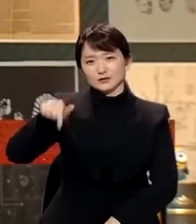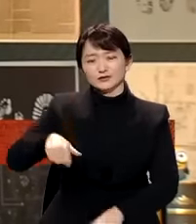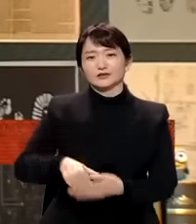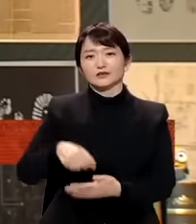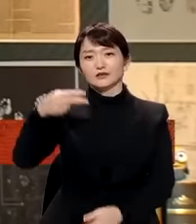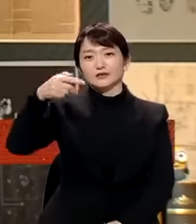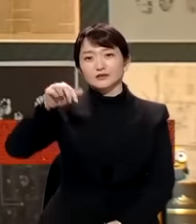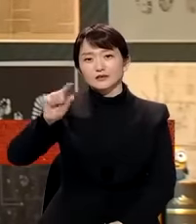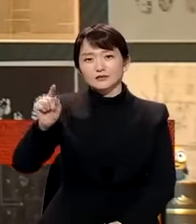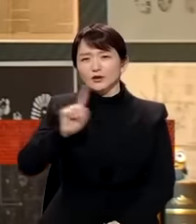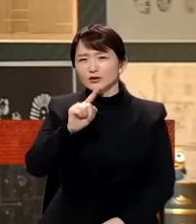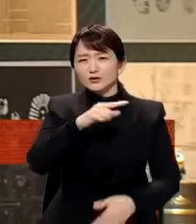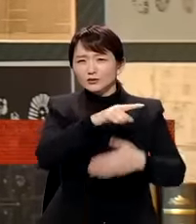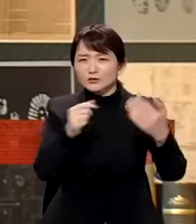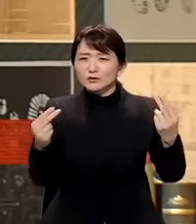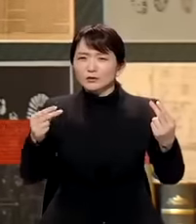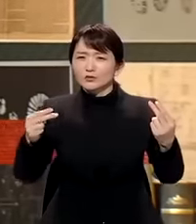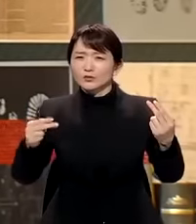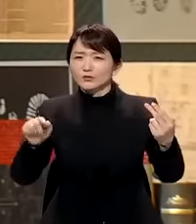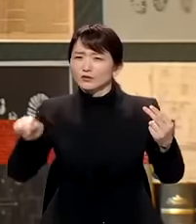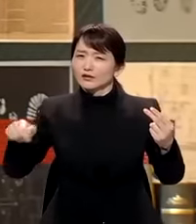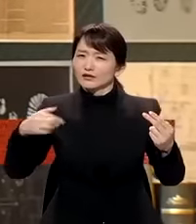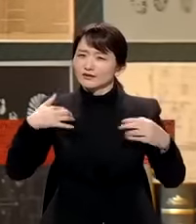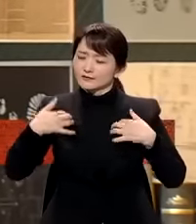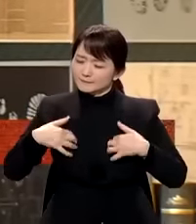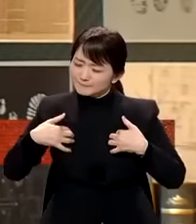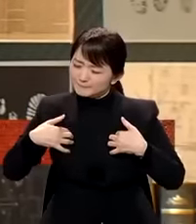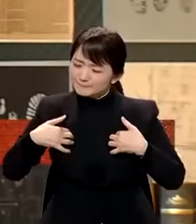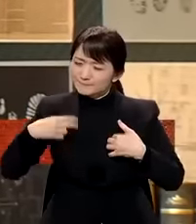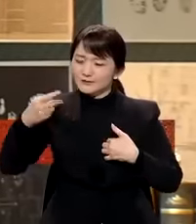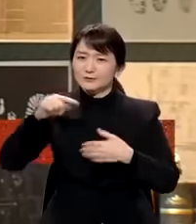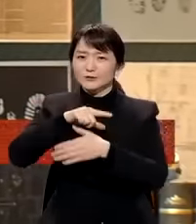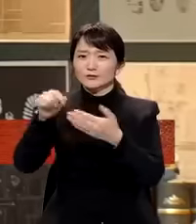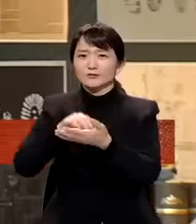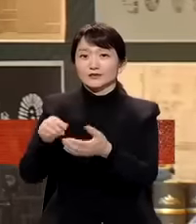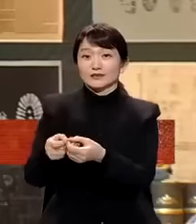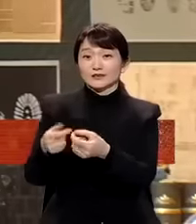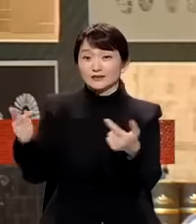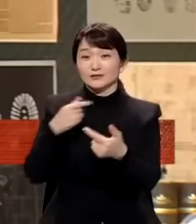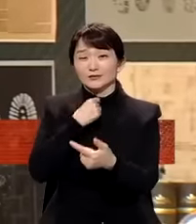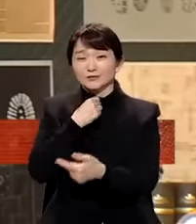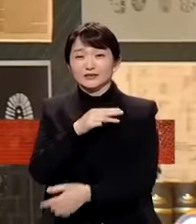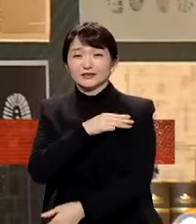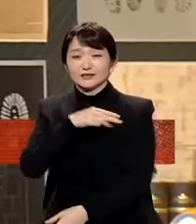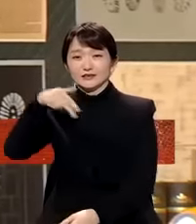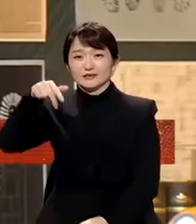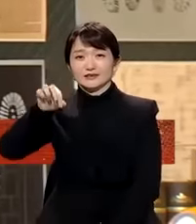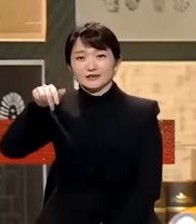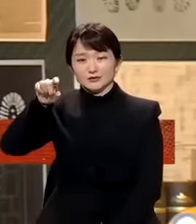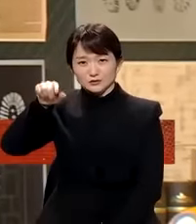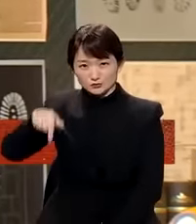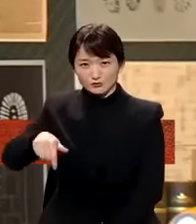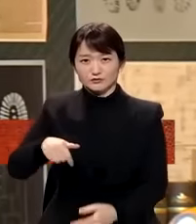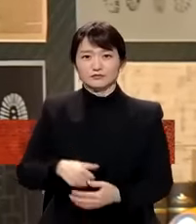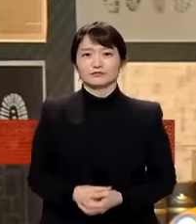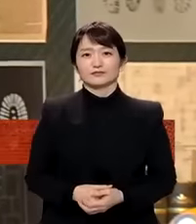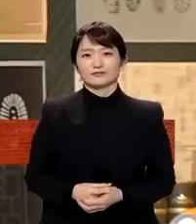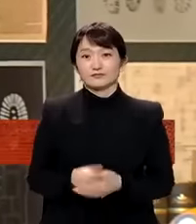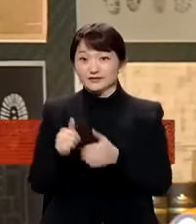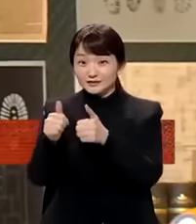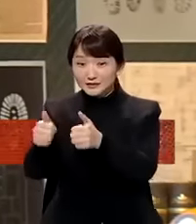어떤 프로보다 재밌습니다 사반가족 쭉쭉 나길 하신 부천의 성수님 아 따라하려고